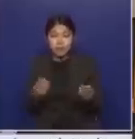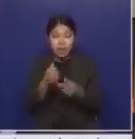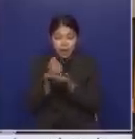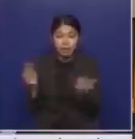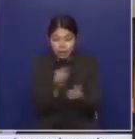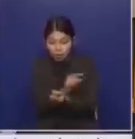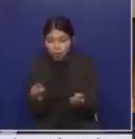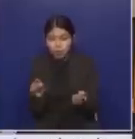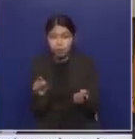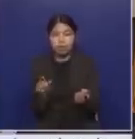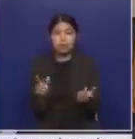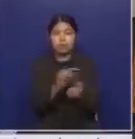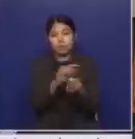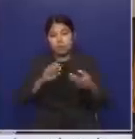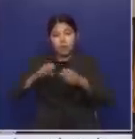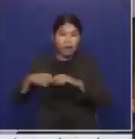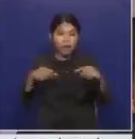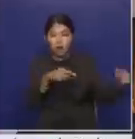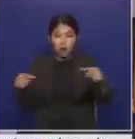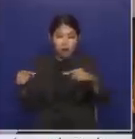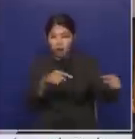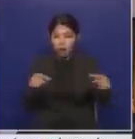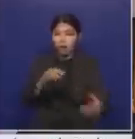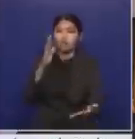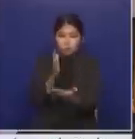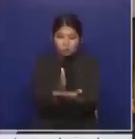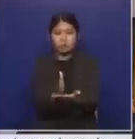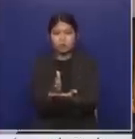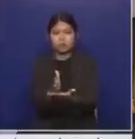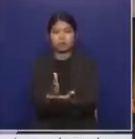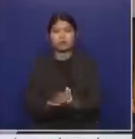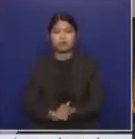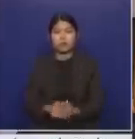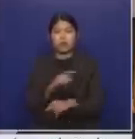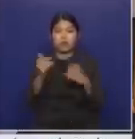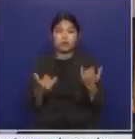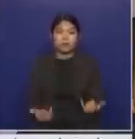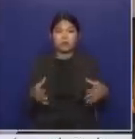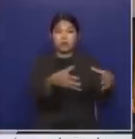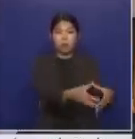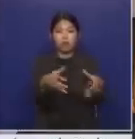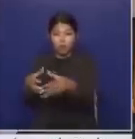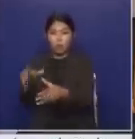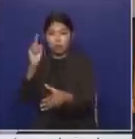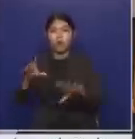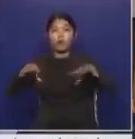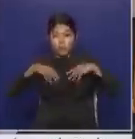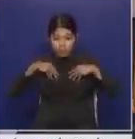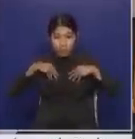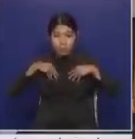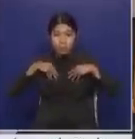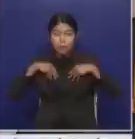นี้ต้องตกเป็นเหยื่อเงื่อนไขความขัดแย้งและความเกลียดชังที่ถูกสร้างขึ้นวันนี้ต่างฝ่ายต้องยอมรับครับว่า